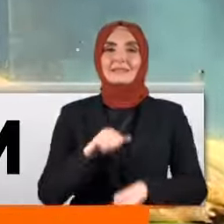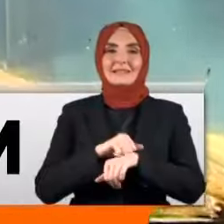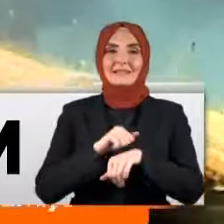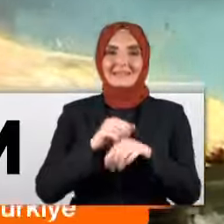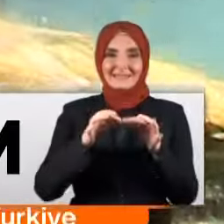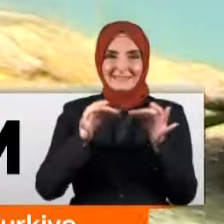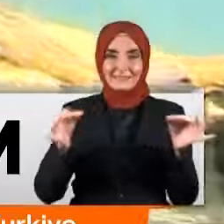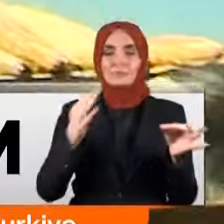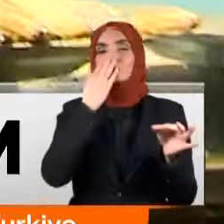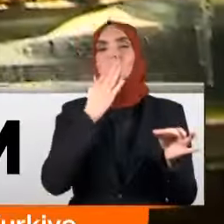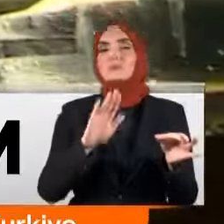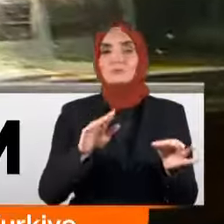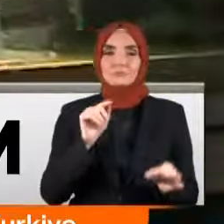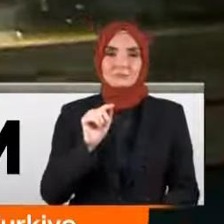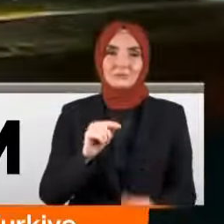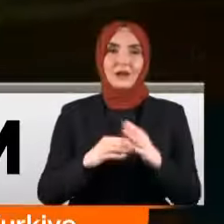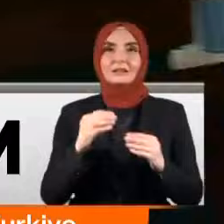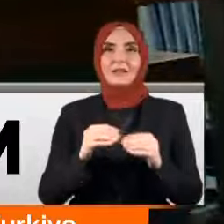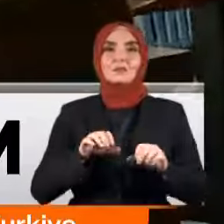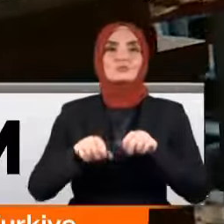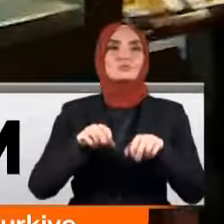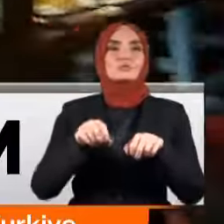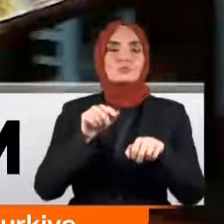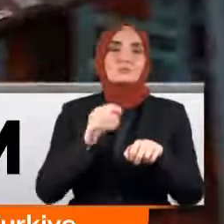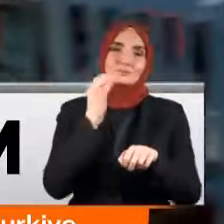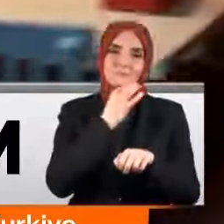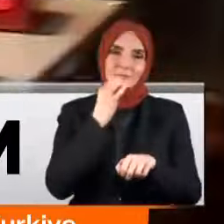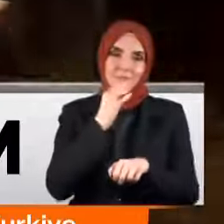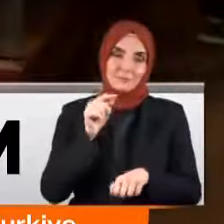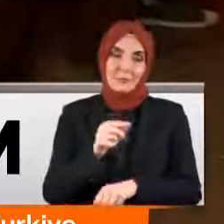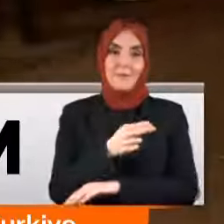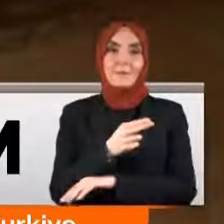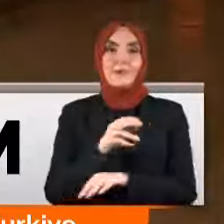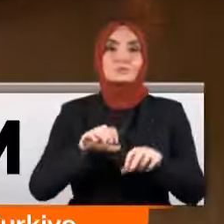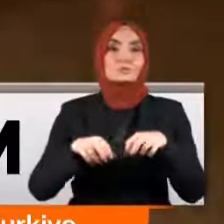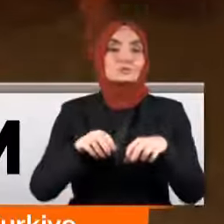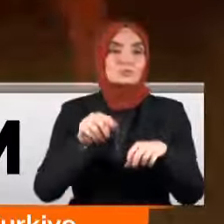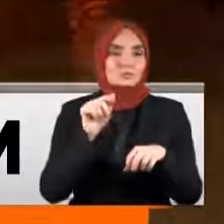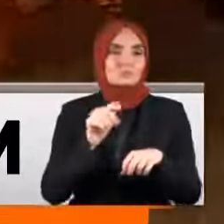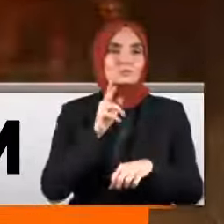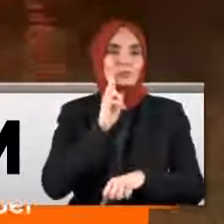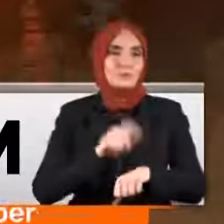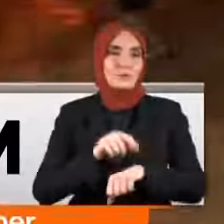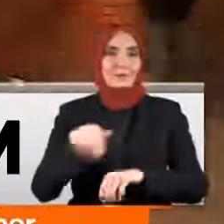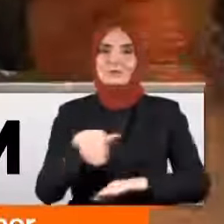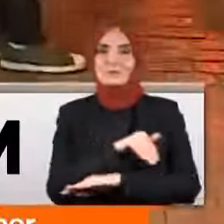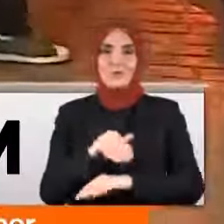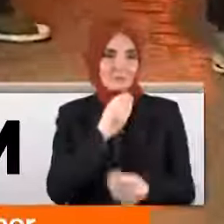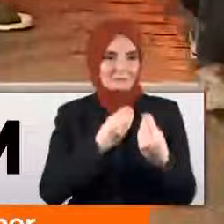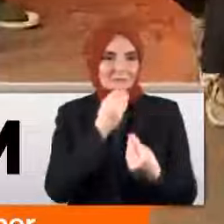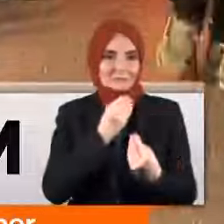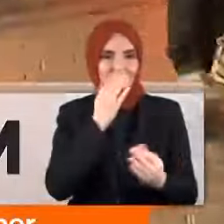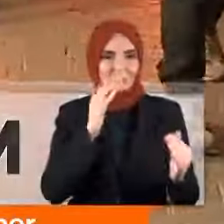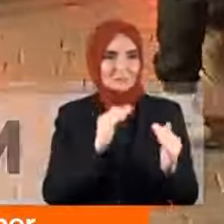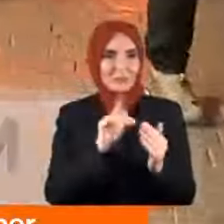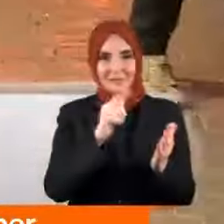işte Adana dürüm versiyon bir iş bu. Balık dürüm son zamanlarda bu da sokak lezzetleri listesindeki yerini almayı başardı.